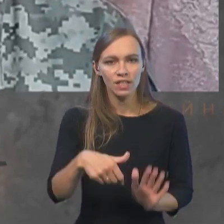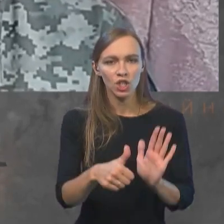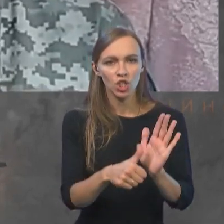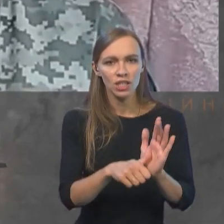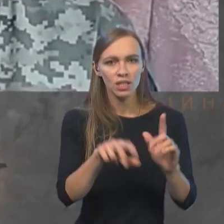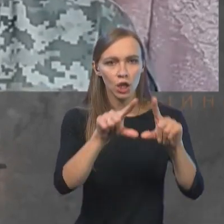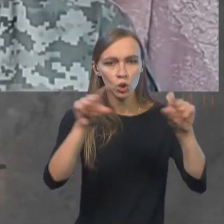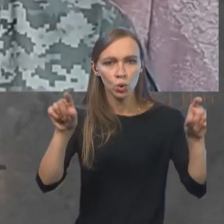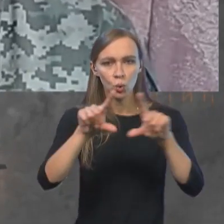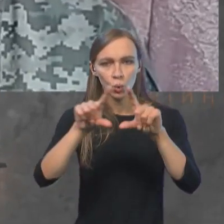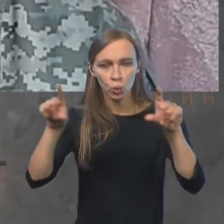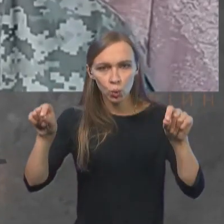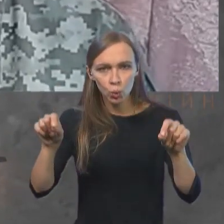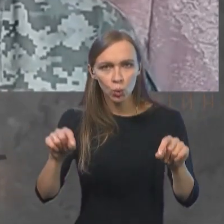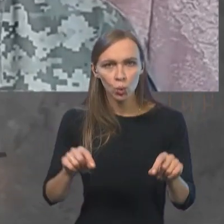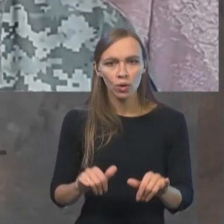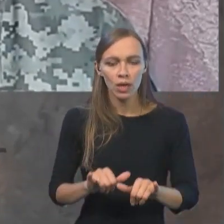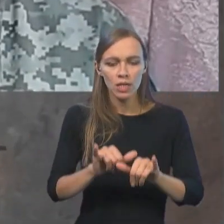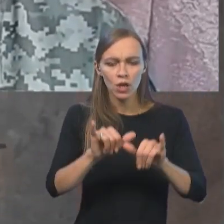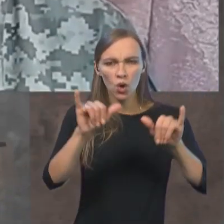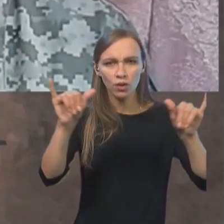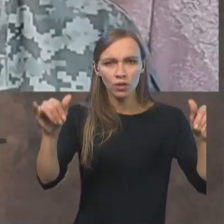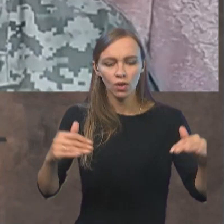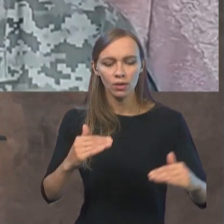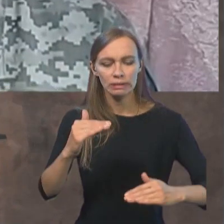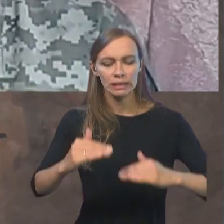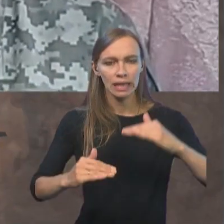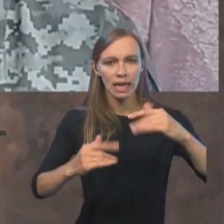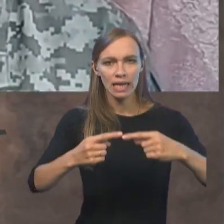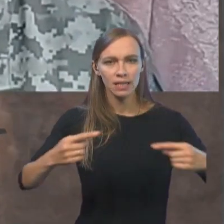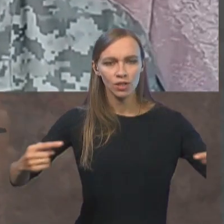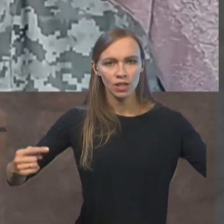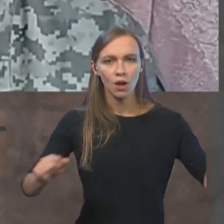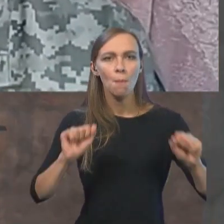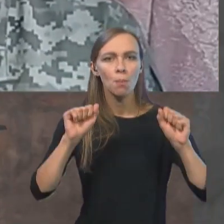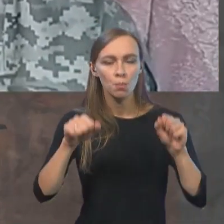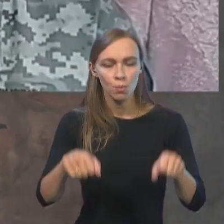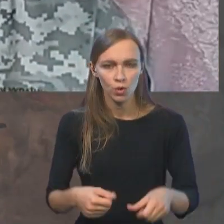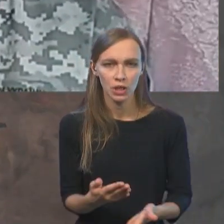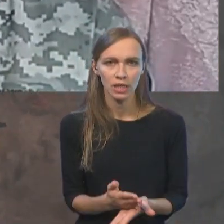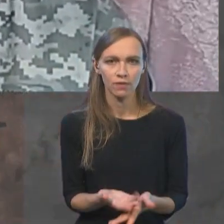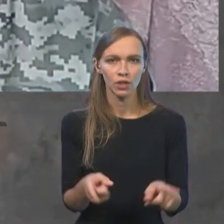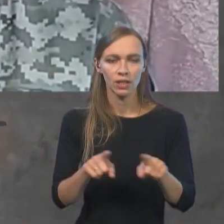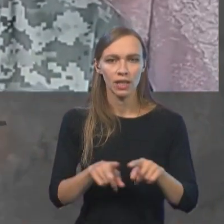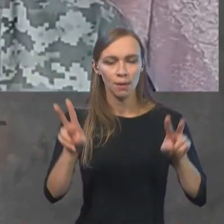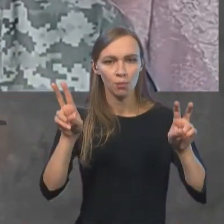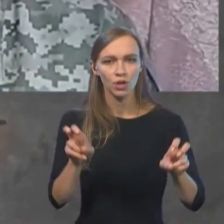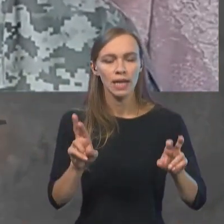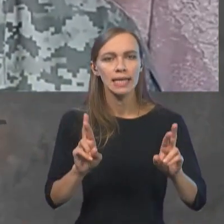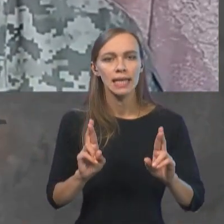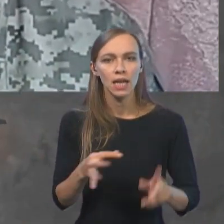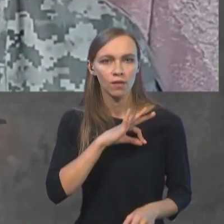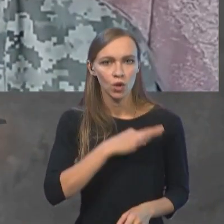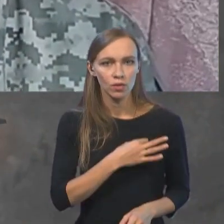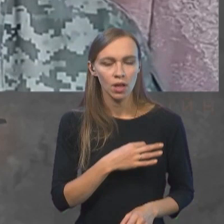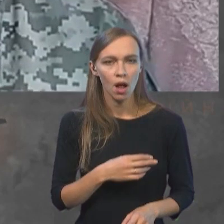розвідку на різноманітніших рівнях. Можливо, там є такі поняття в розвідці, як